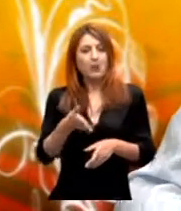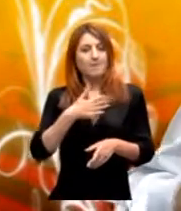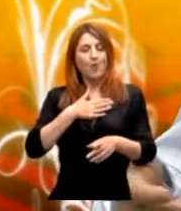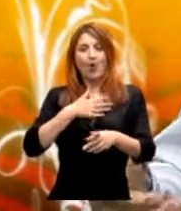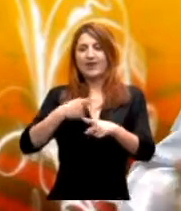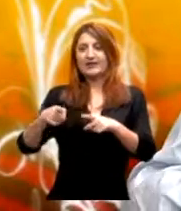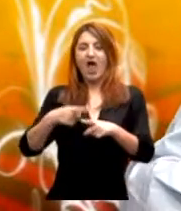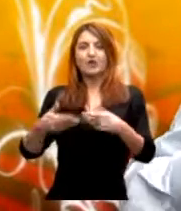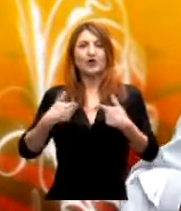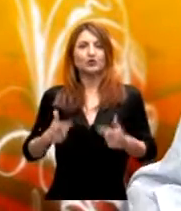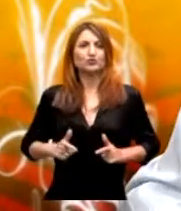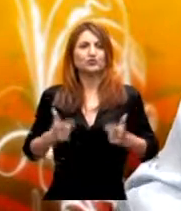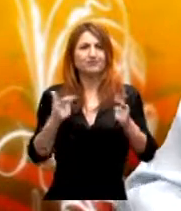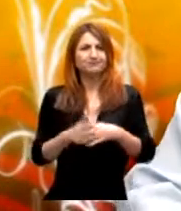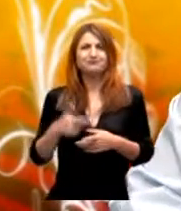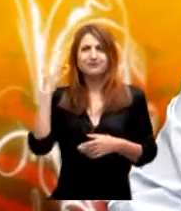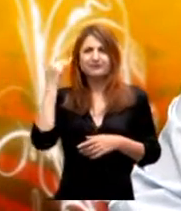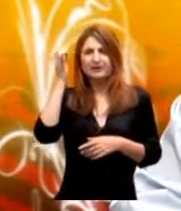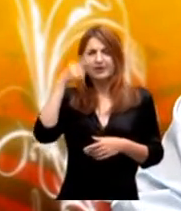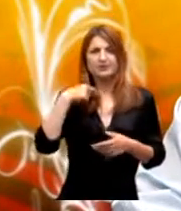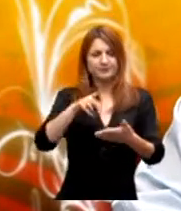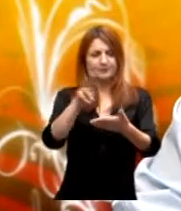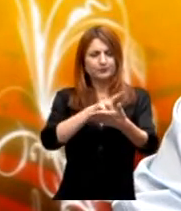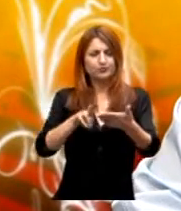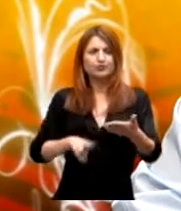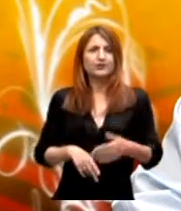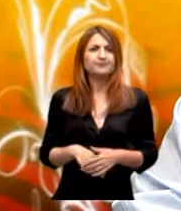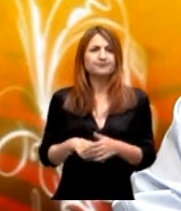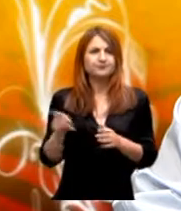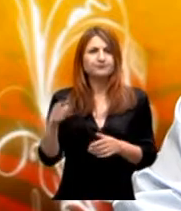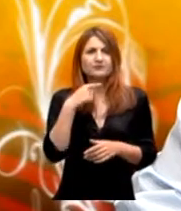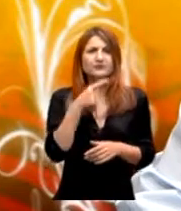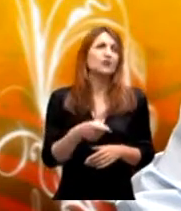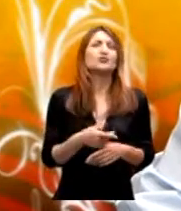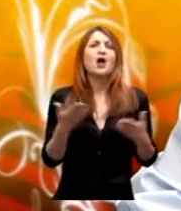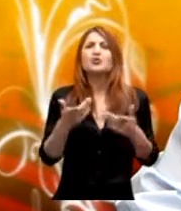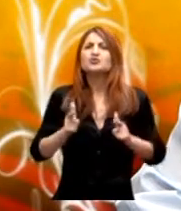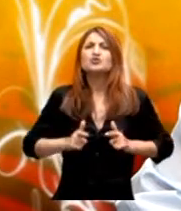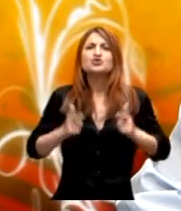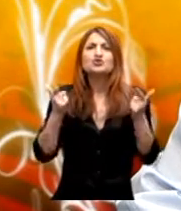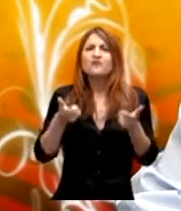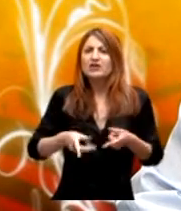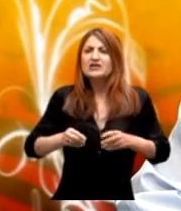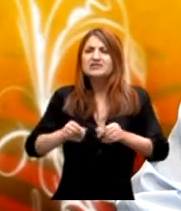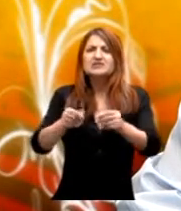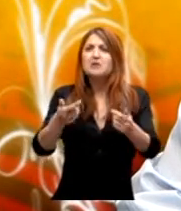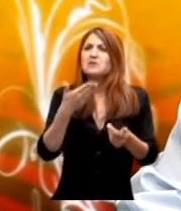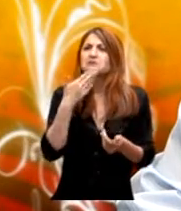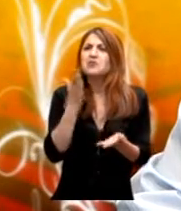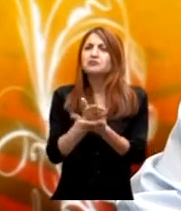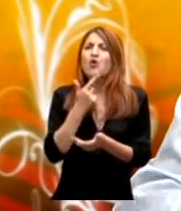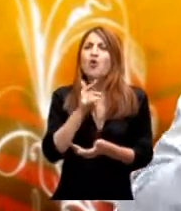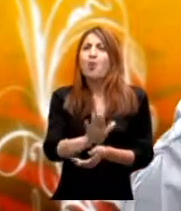Onda sam neki dan sam negdje pročitao, kaže, za koga je život na zemlji?